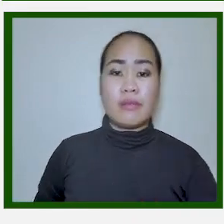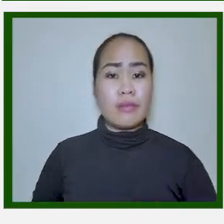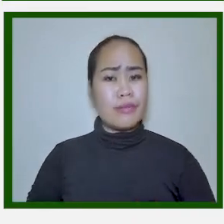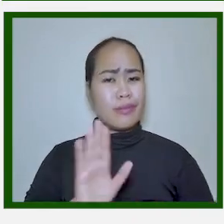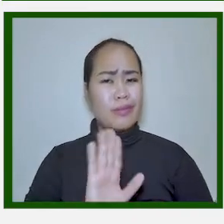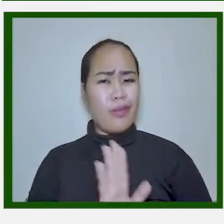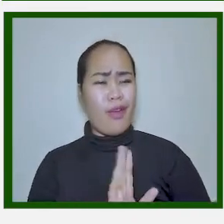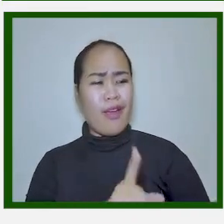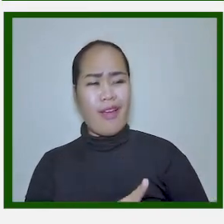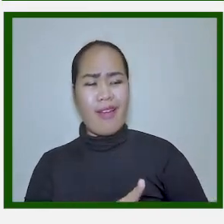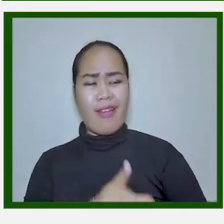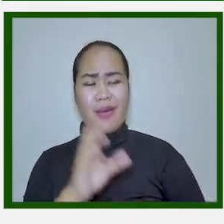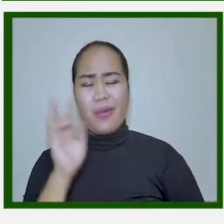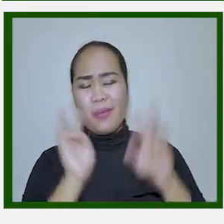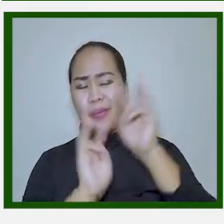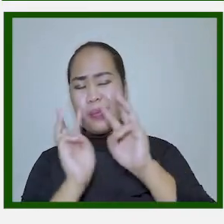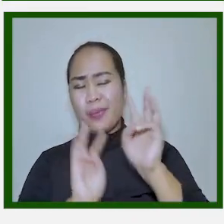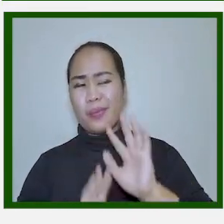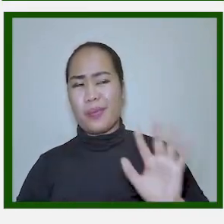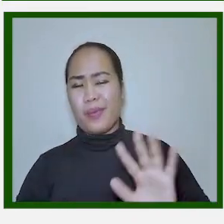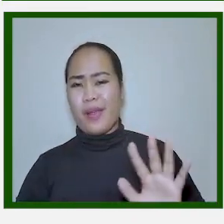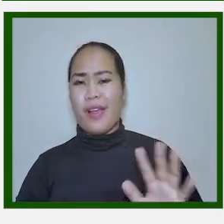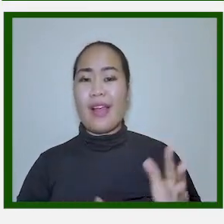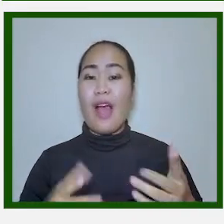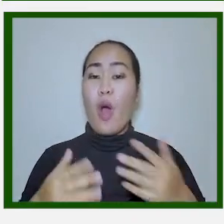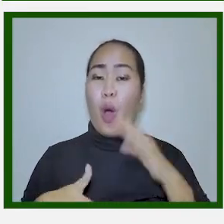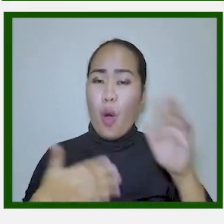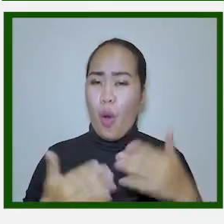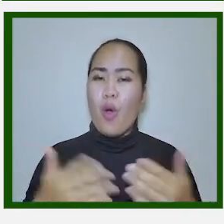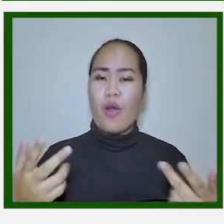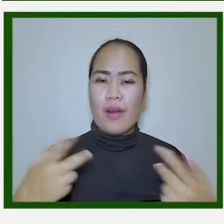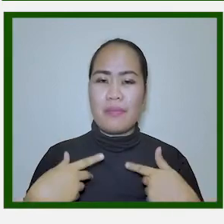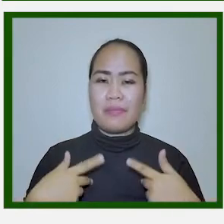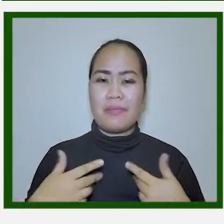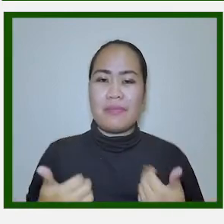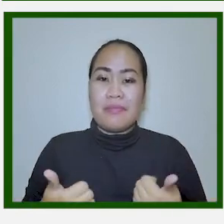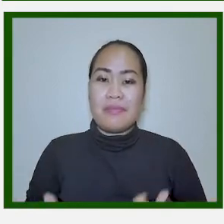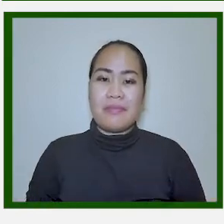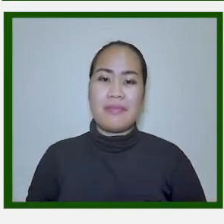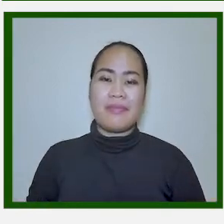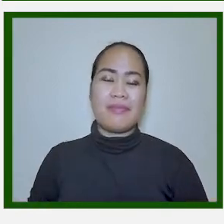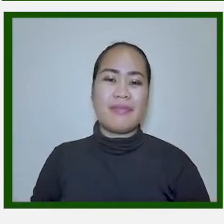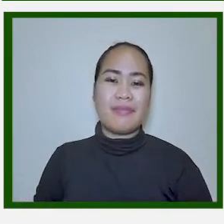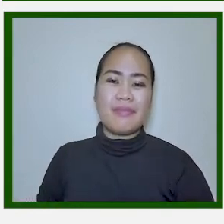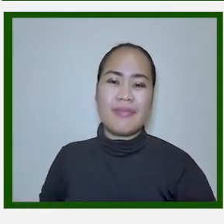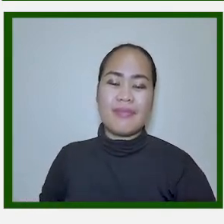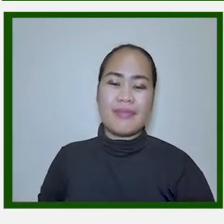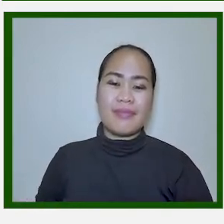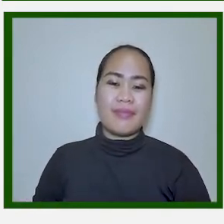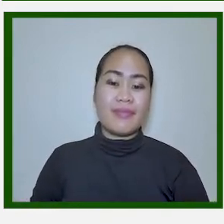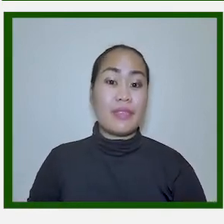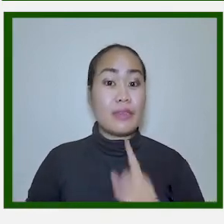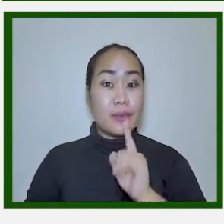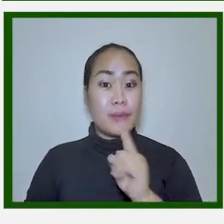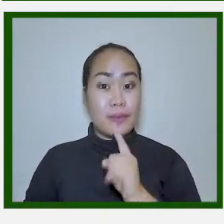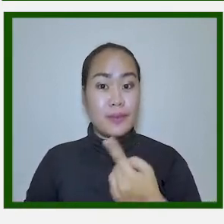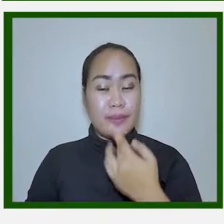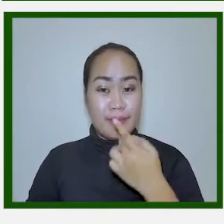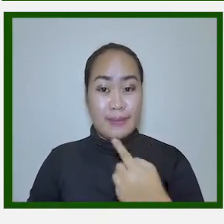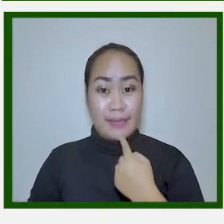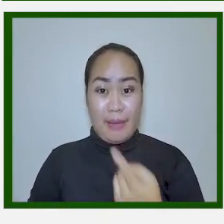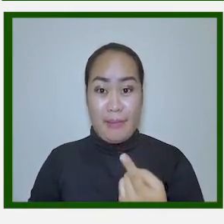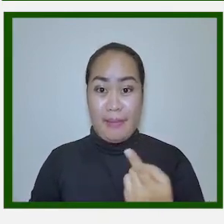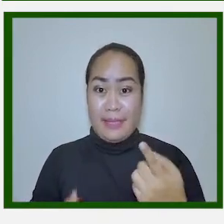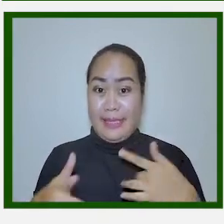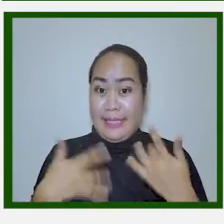tayo magkakaroon. And of course, no, sabi ko nga, exciting, nararamdaman na natin ang Kapaskuhan, 'di ba? Kung i-compare